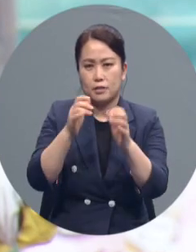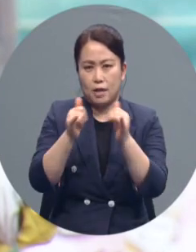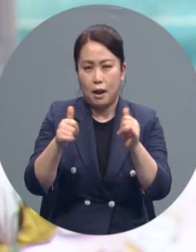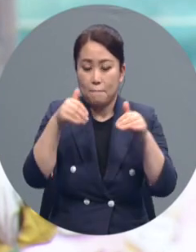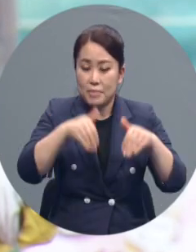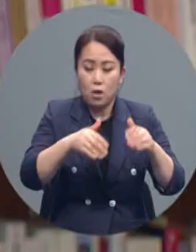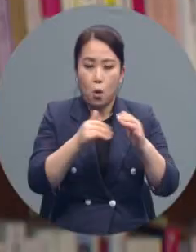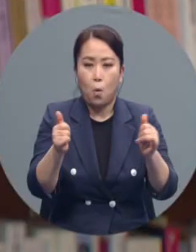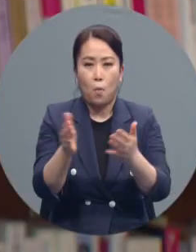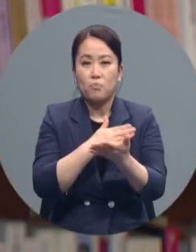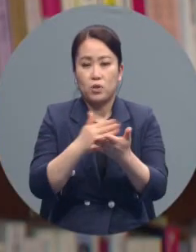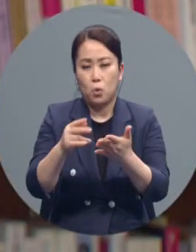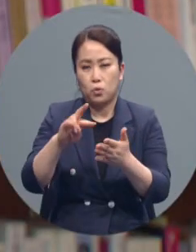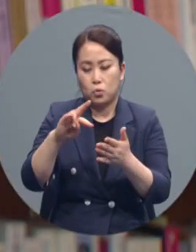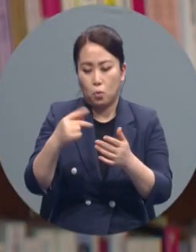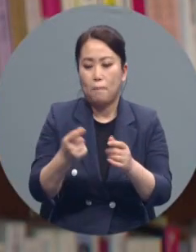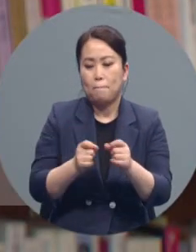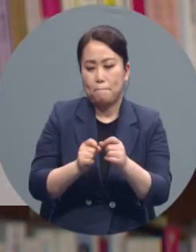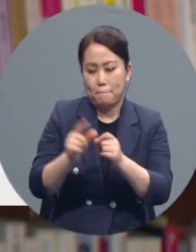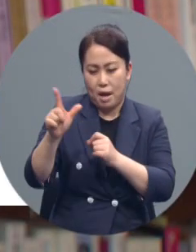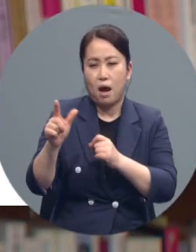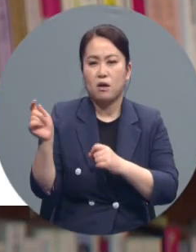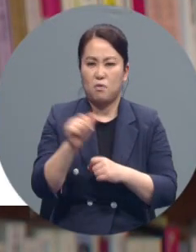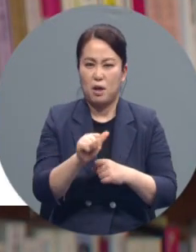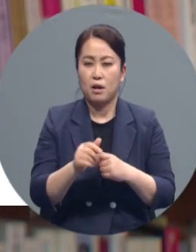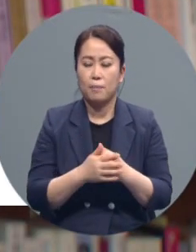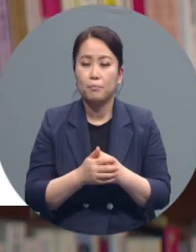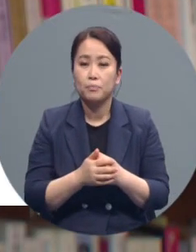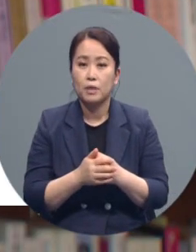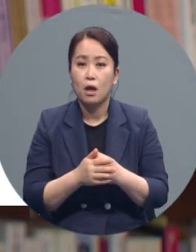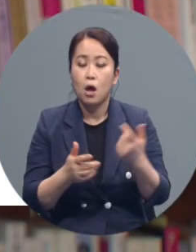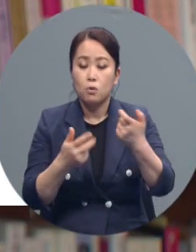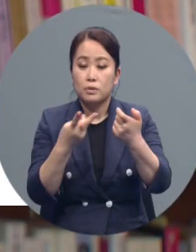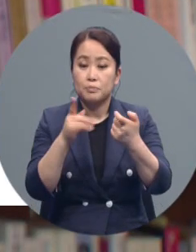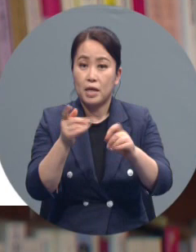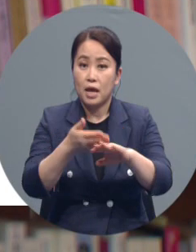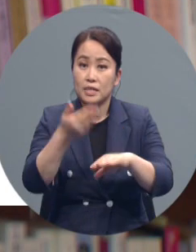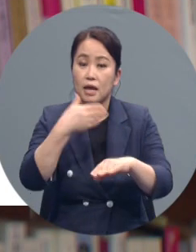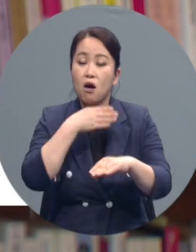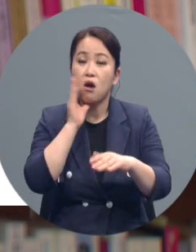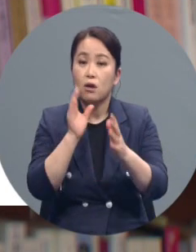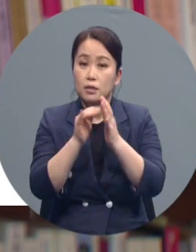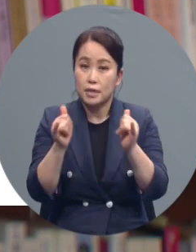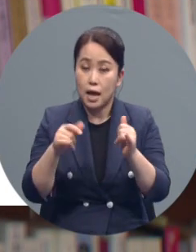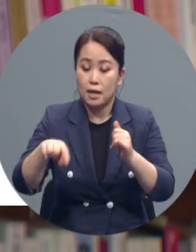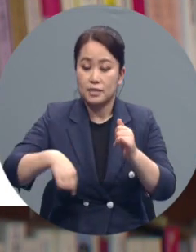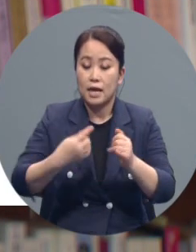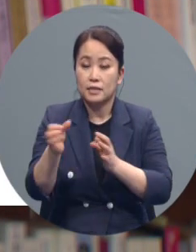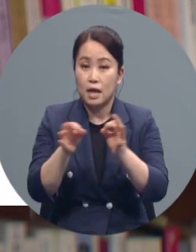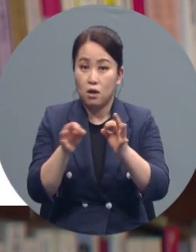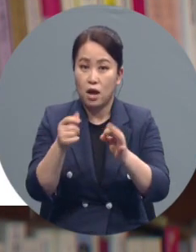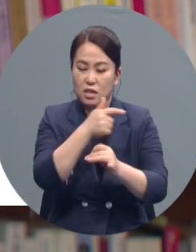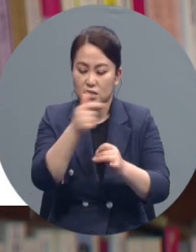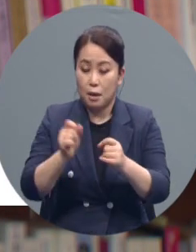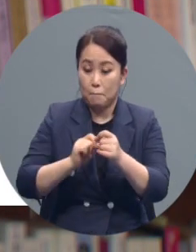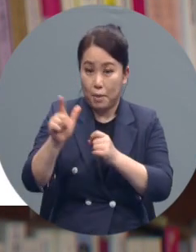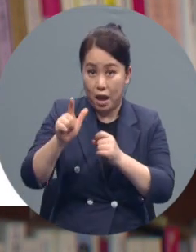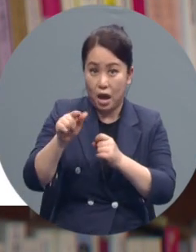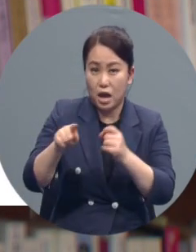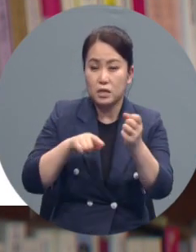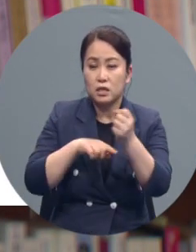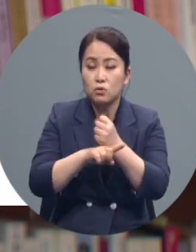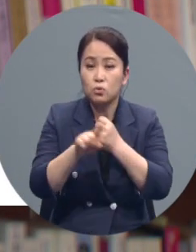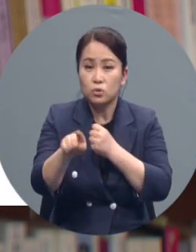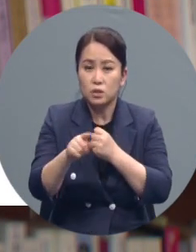나타났습니다 60대 이상 아이 고령 자영업자가 크게 늘어났다는 것은 우리